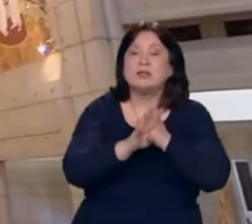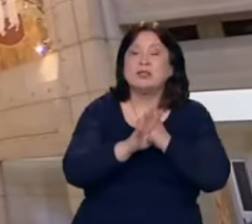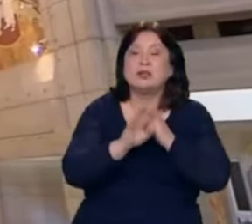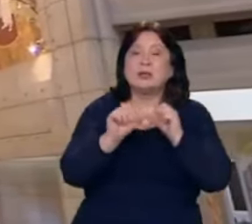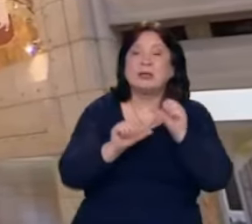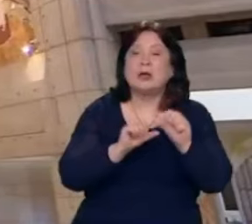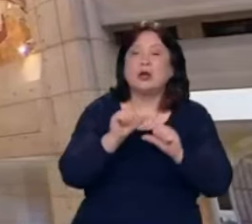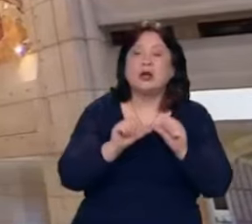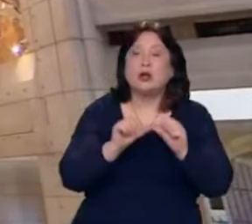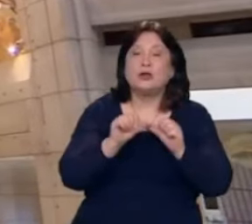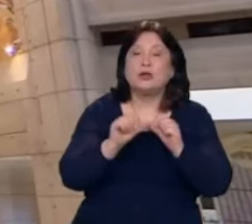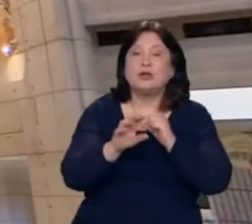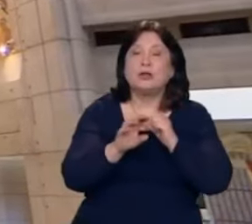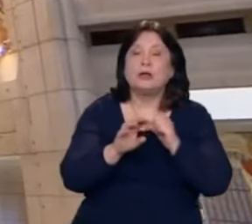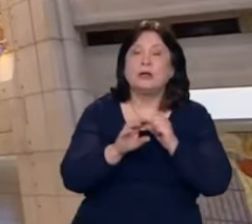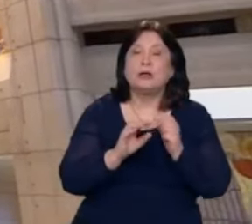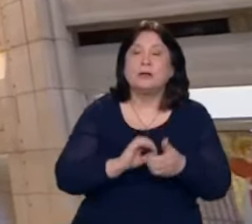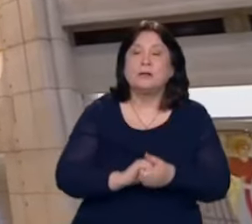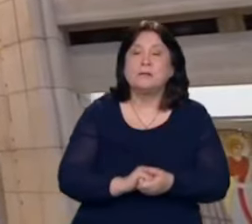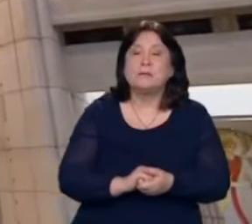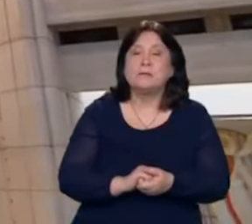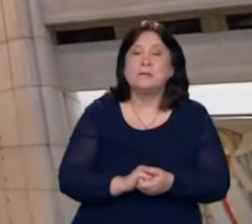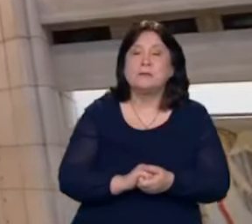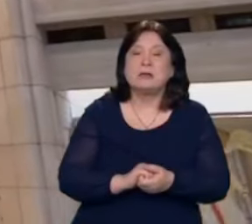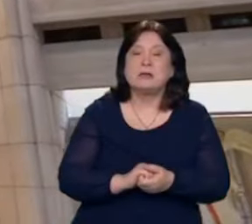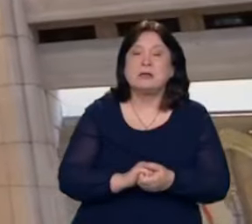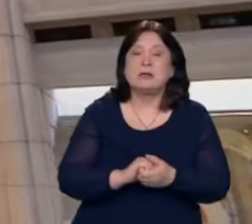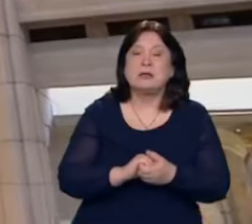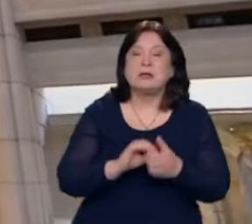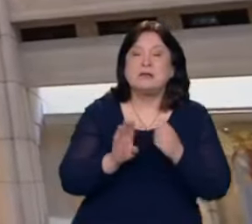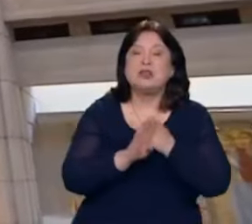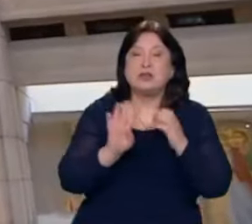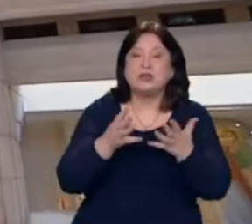roku papież opow